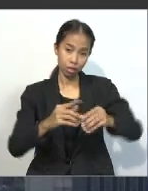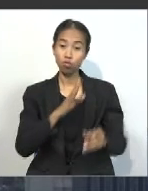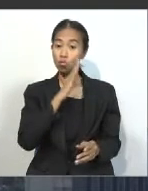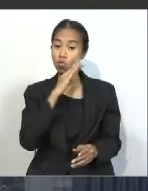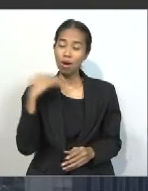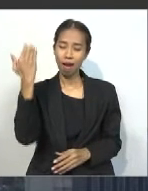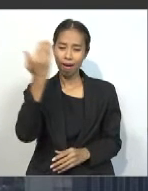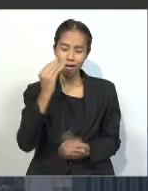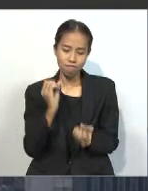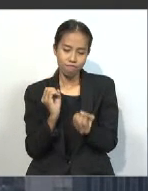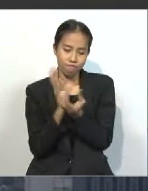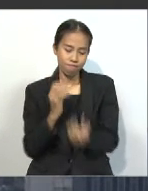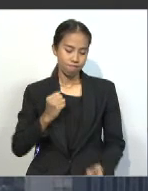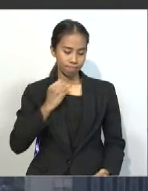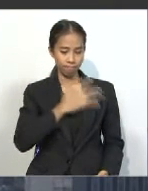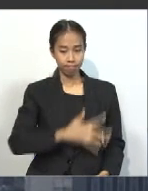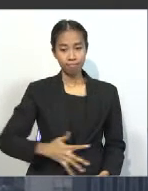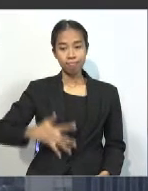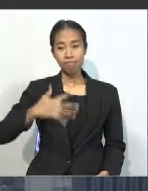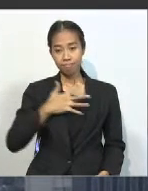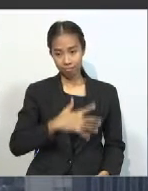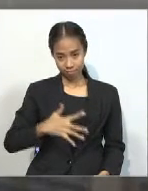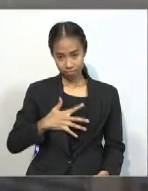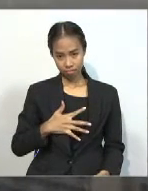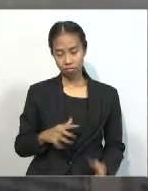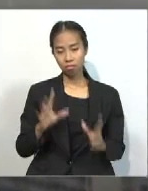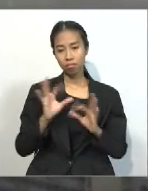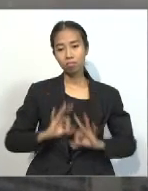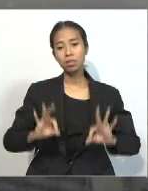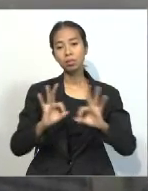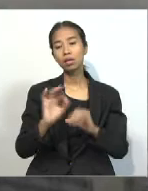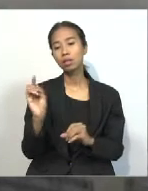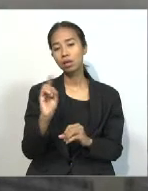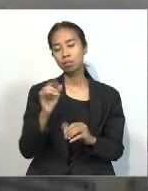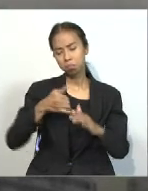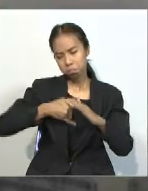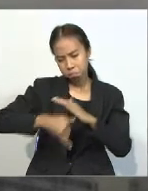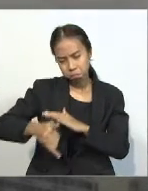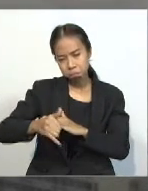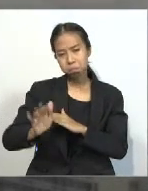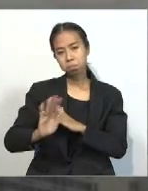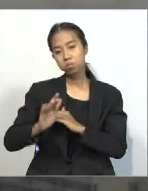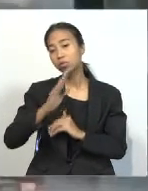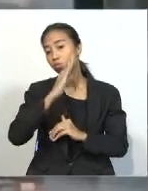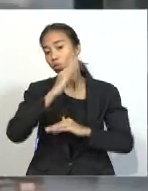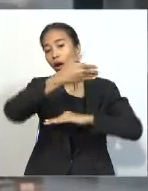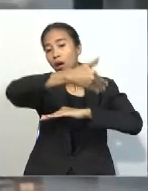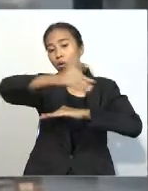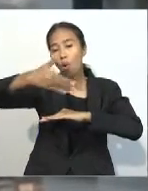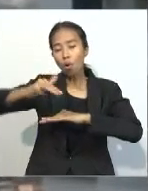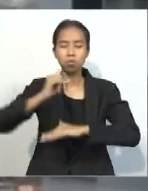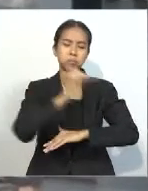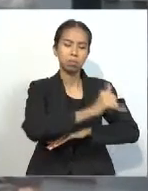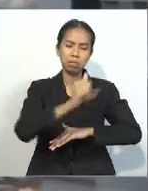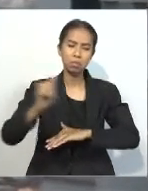ลกระทบต่อสุขภาพและมีผลกระทบต่อสุขภาพควรหลีกเลี่ยงหรือว่าลดเวลาการทำกิจกรรมกลางแจ้